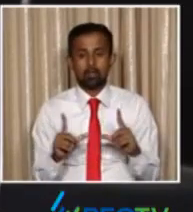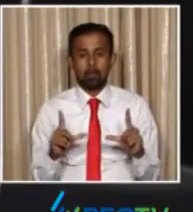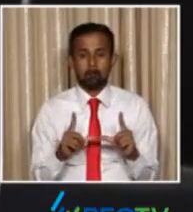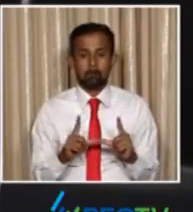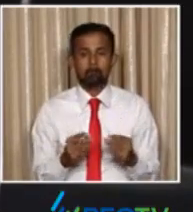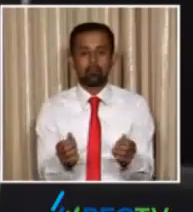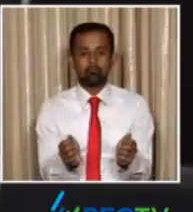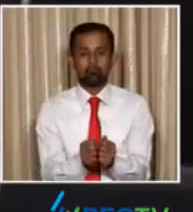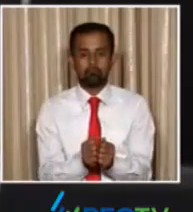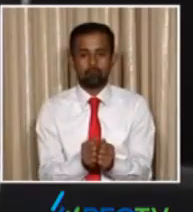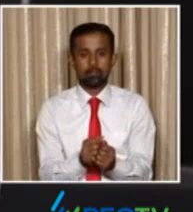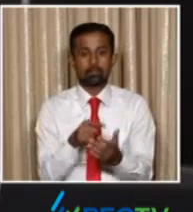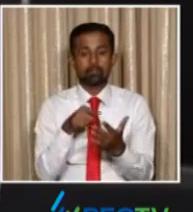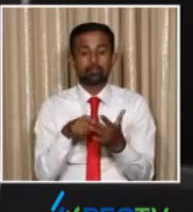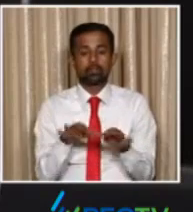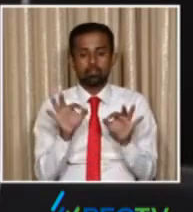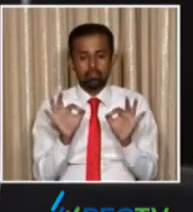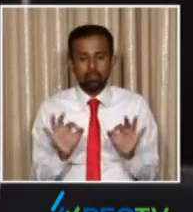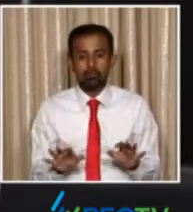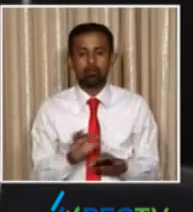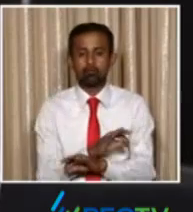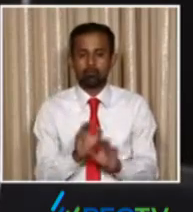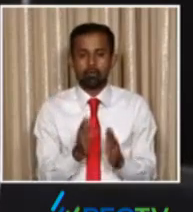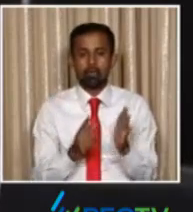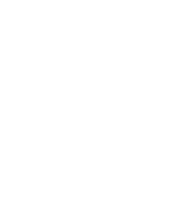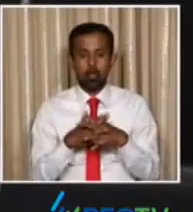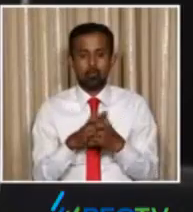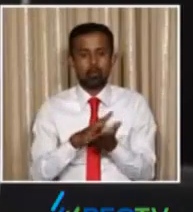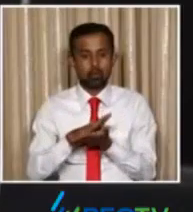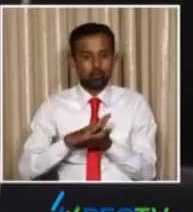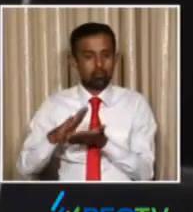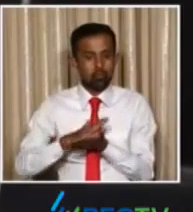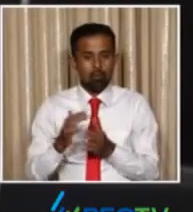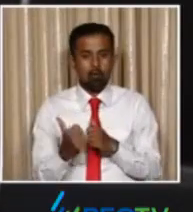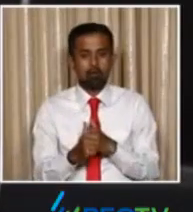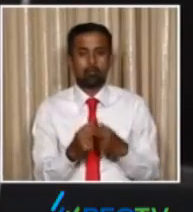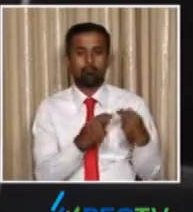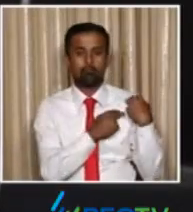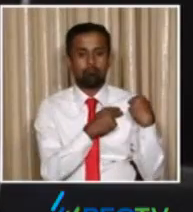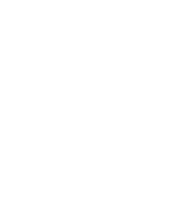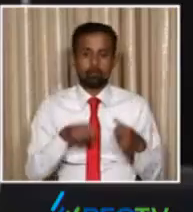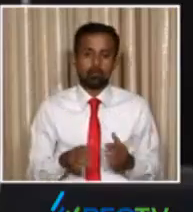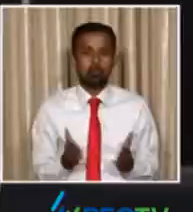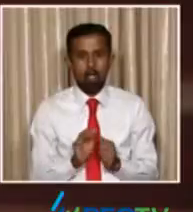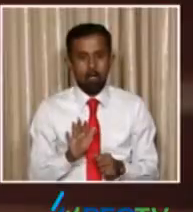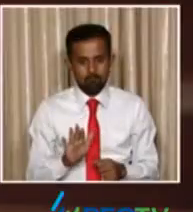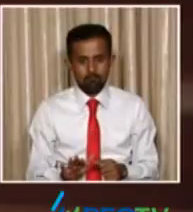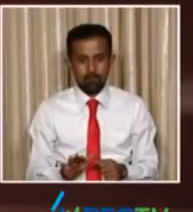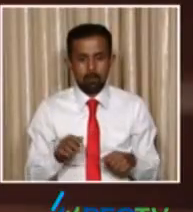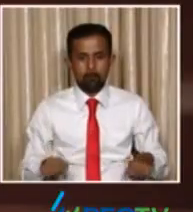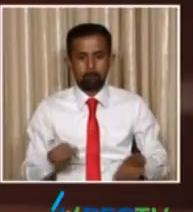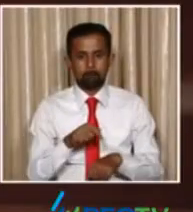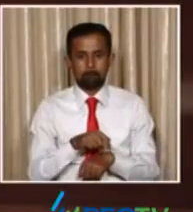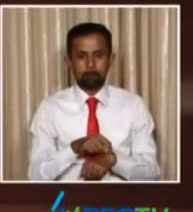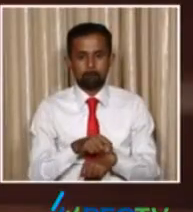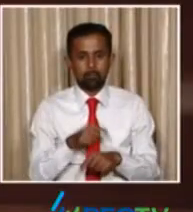කිරීමේ ක්‍රියාවලිය විධිමත් හා ක්‍රමවත් කරන්න අවශ්‍ය නෛතික පසුබිම සකස් කිරීමේ වගකීම දැනට ඉෂ්ට කරගෙන යනවා. මේ වන විට